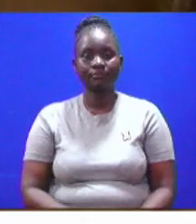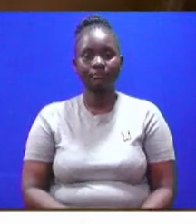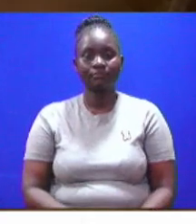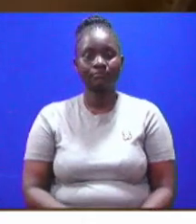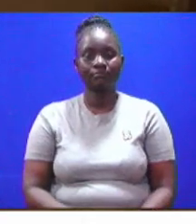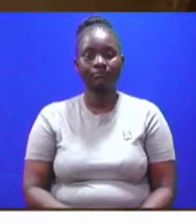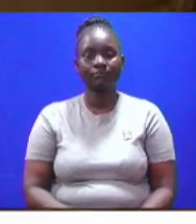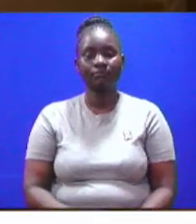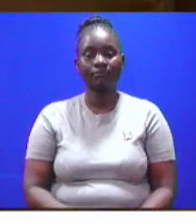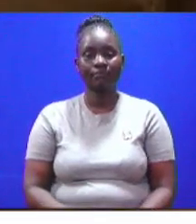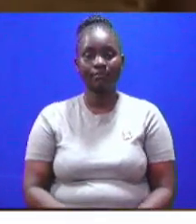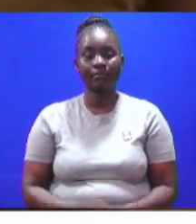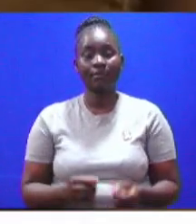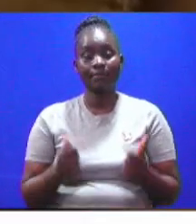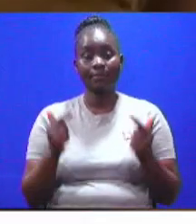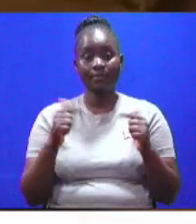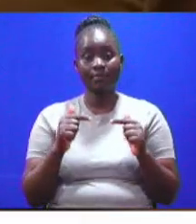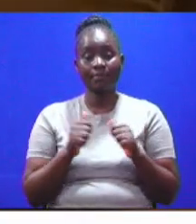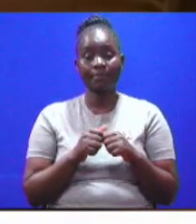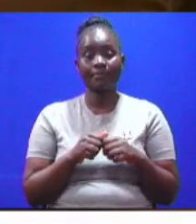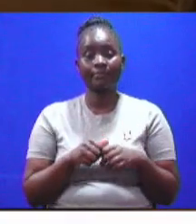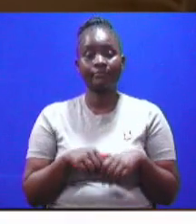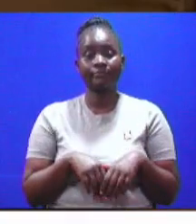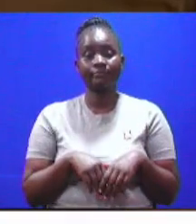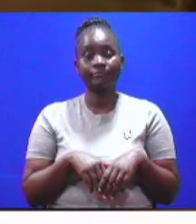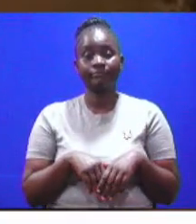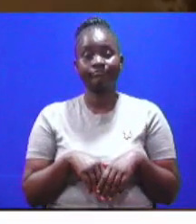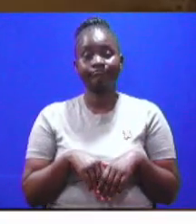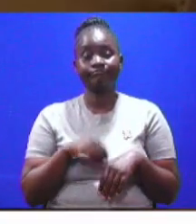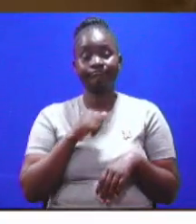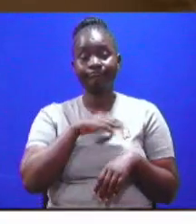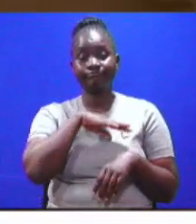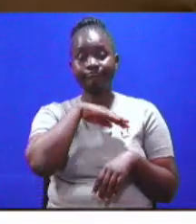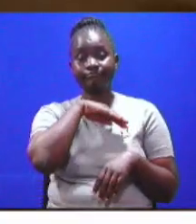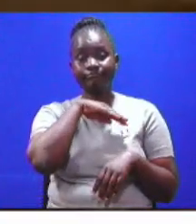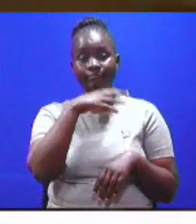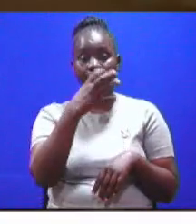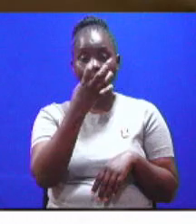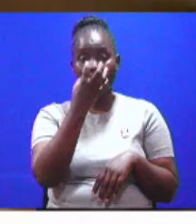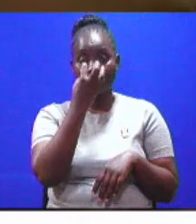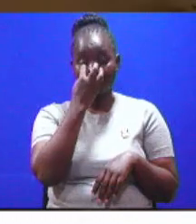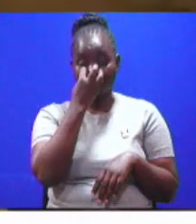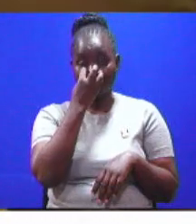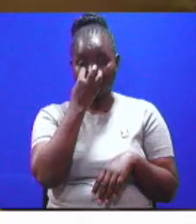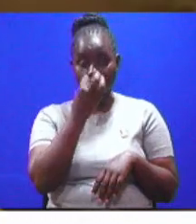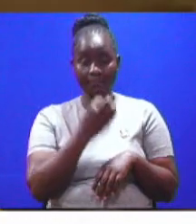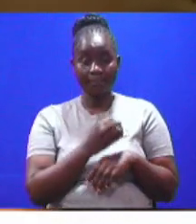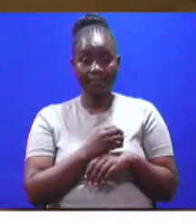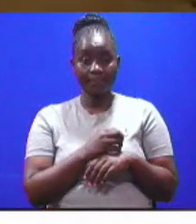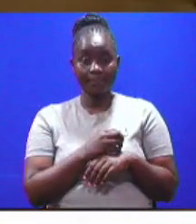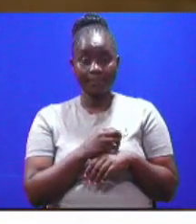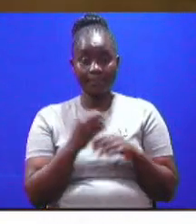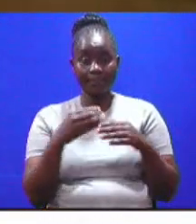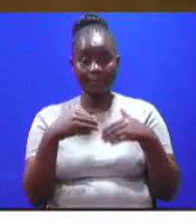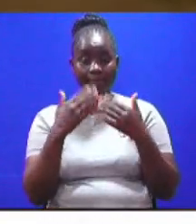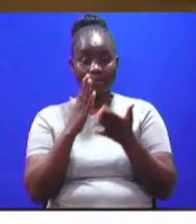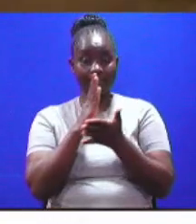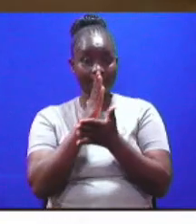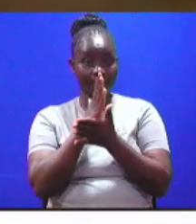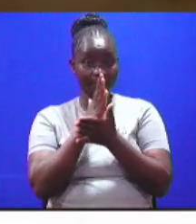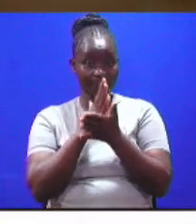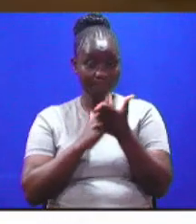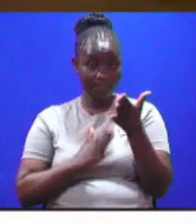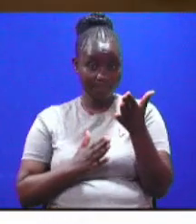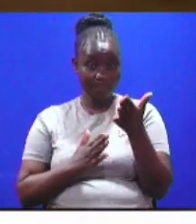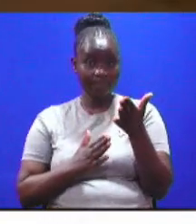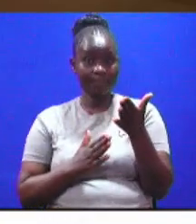Na tumeingia sasa mula wa Ruto, pia ameenda, amepewa nusu na